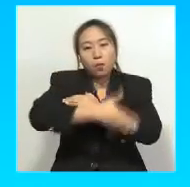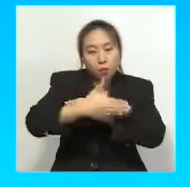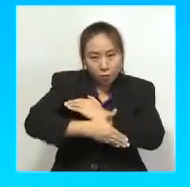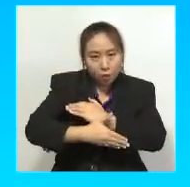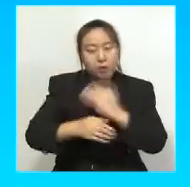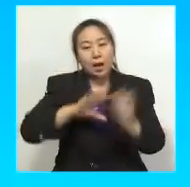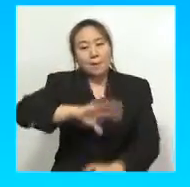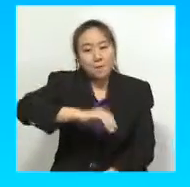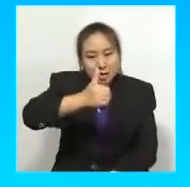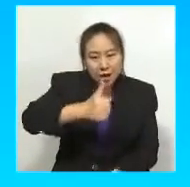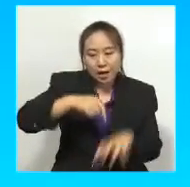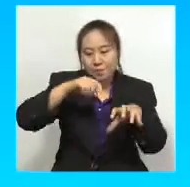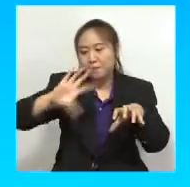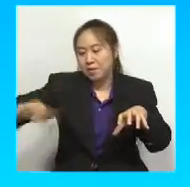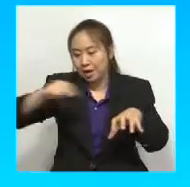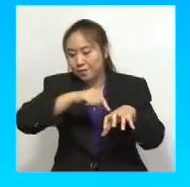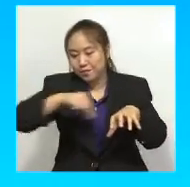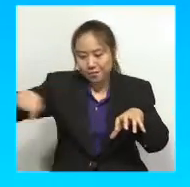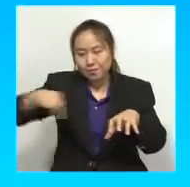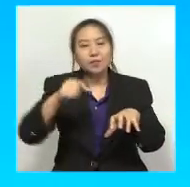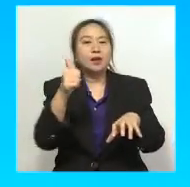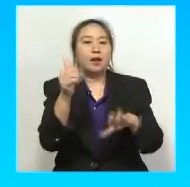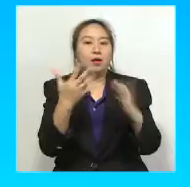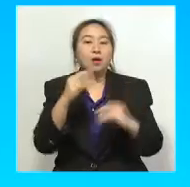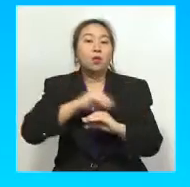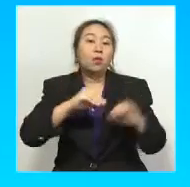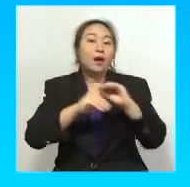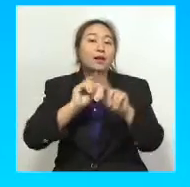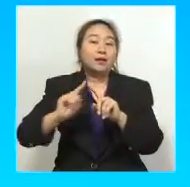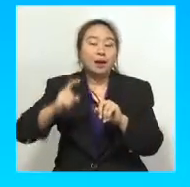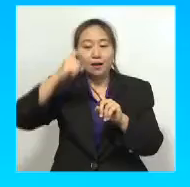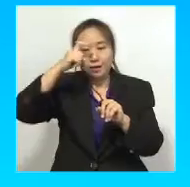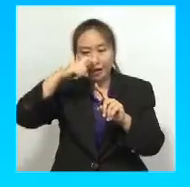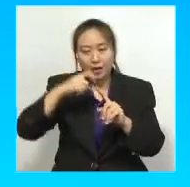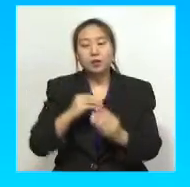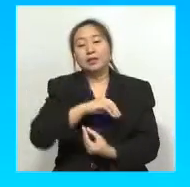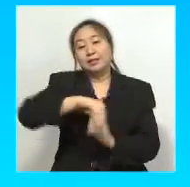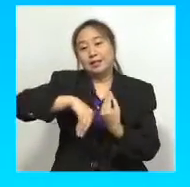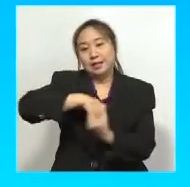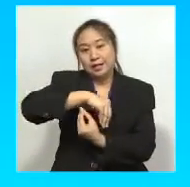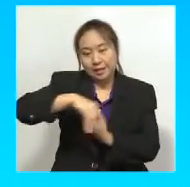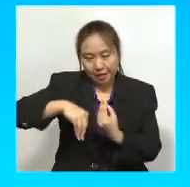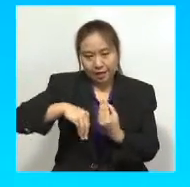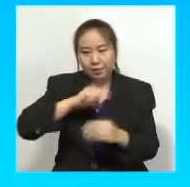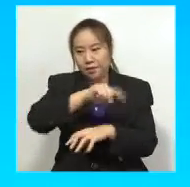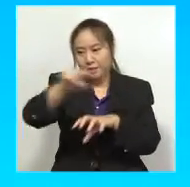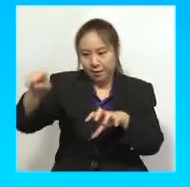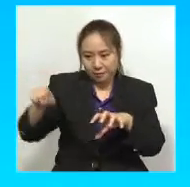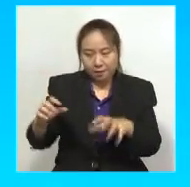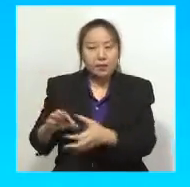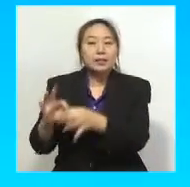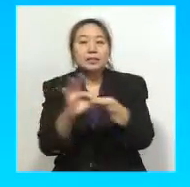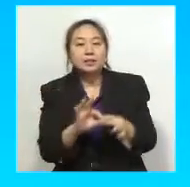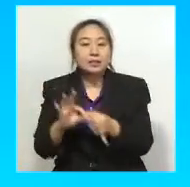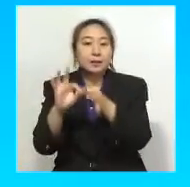งในเมืองนะครับและระหว่างเมืองด้วยซึ่งโครงการต่างๆของไทยนี้นะครับจะเป็นสะพานเชื่อมเศรษฐกิจในอนุภูมิภาคนะครับโด